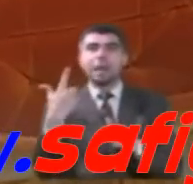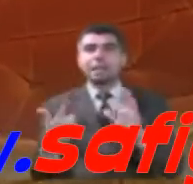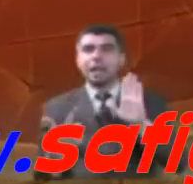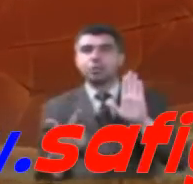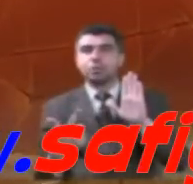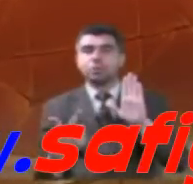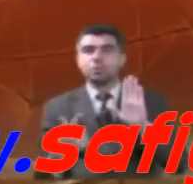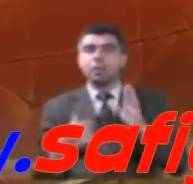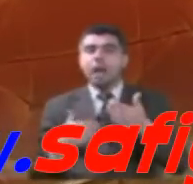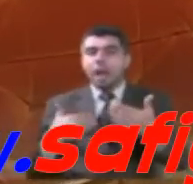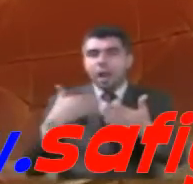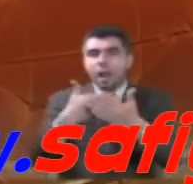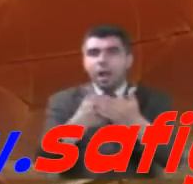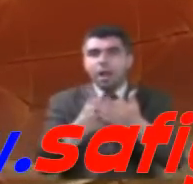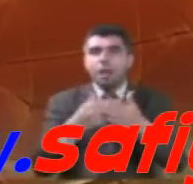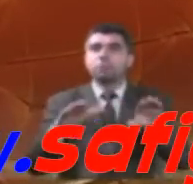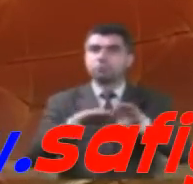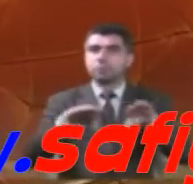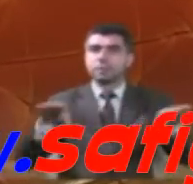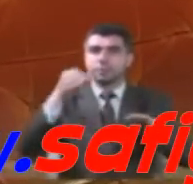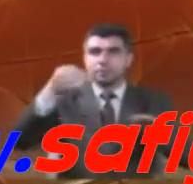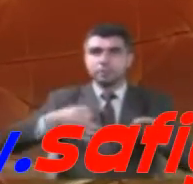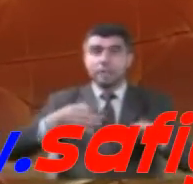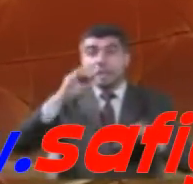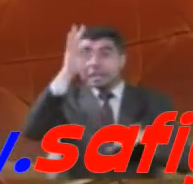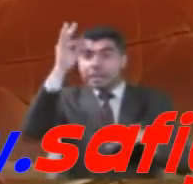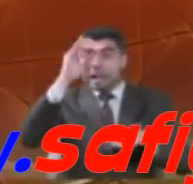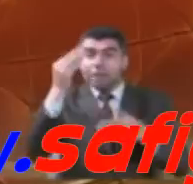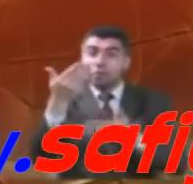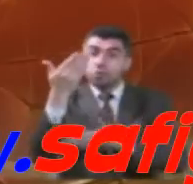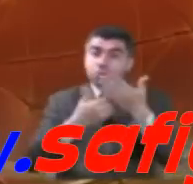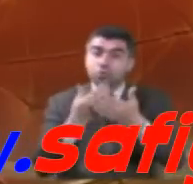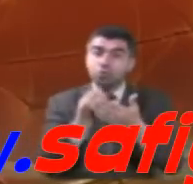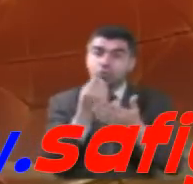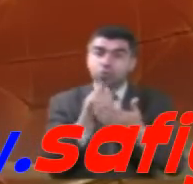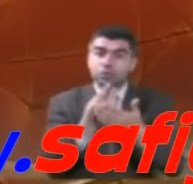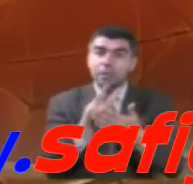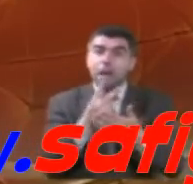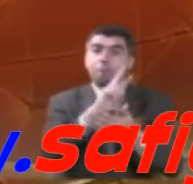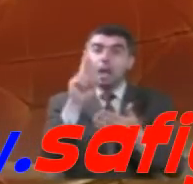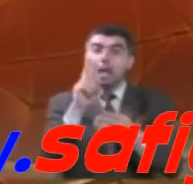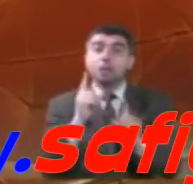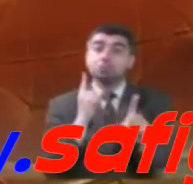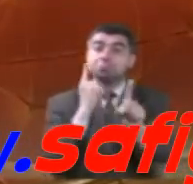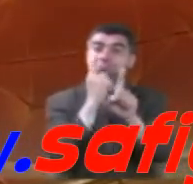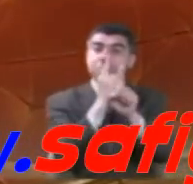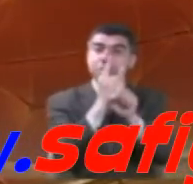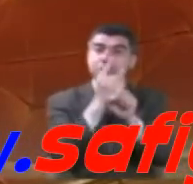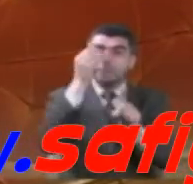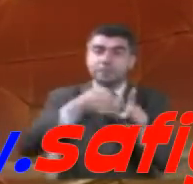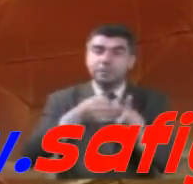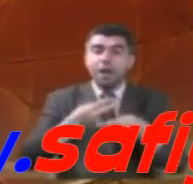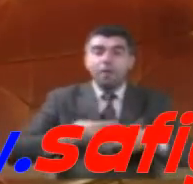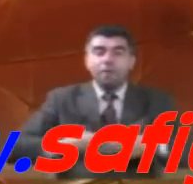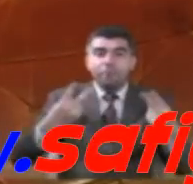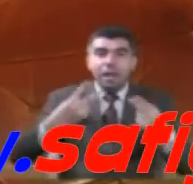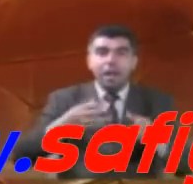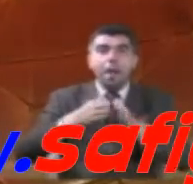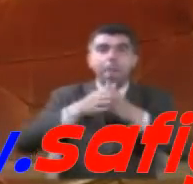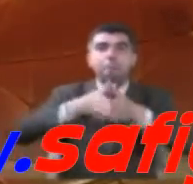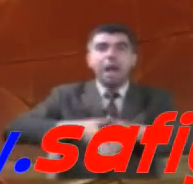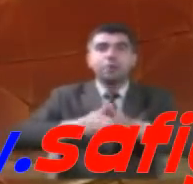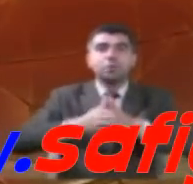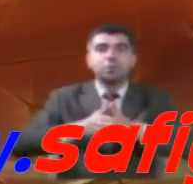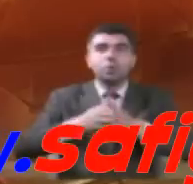جاهز. تعلمون أن السياسة المينائية التي قدمتها الحكومة أمام صاحب الجلالة فيها 5 موانئ جديدة، وحرصنا